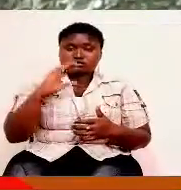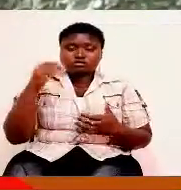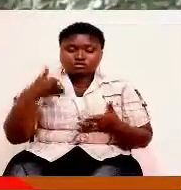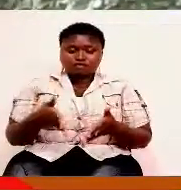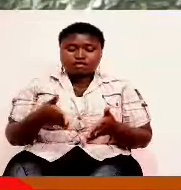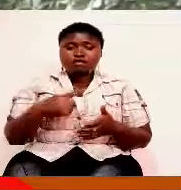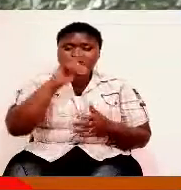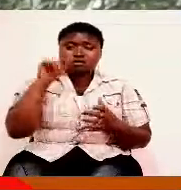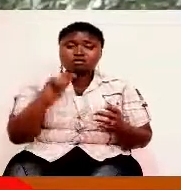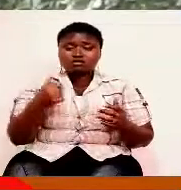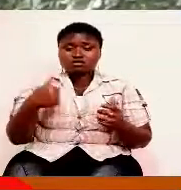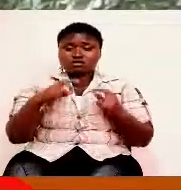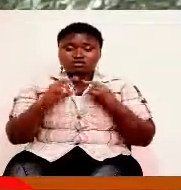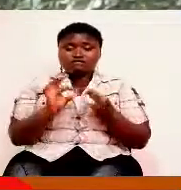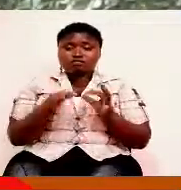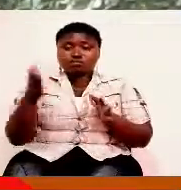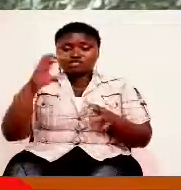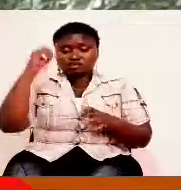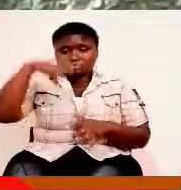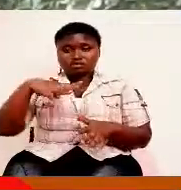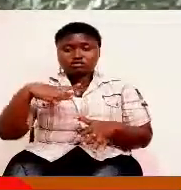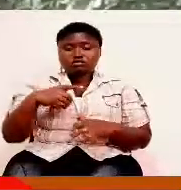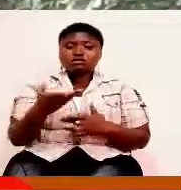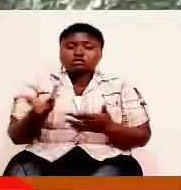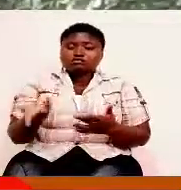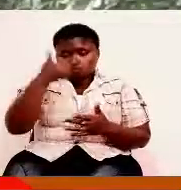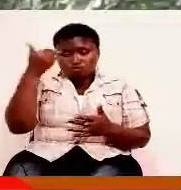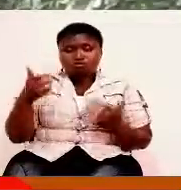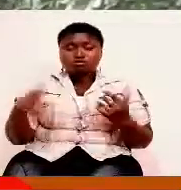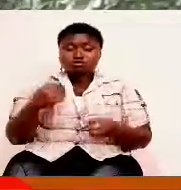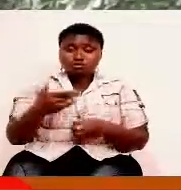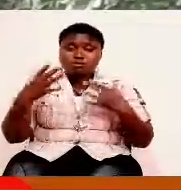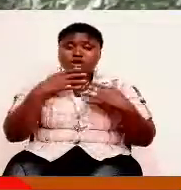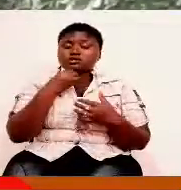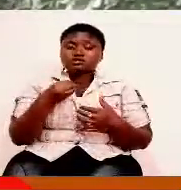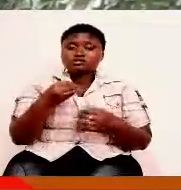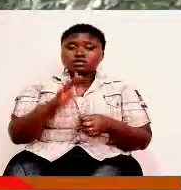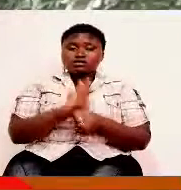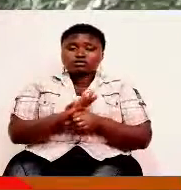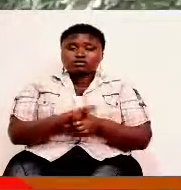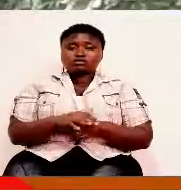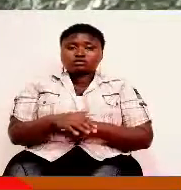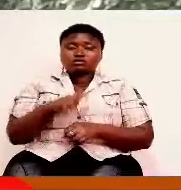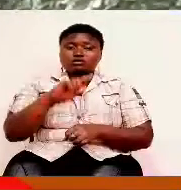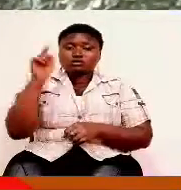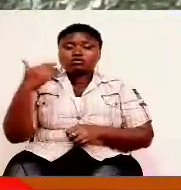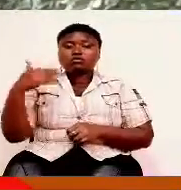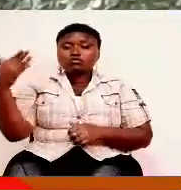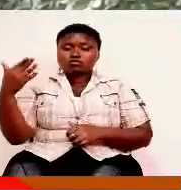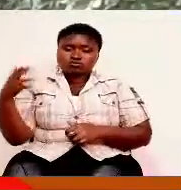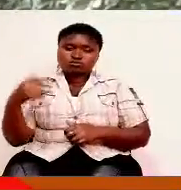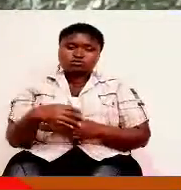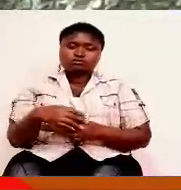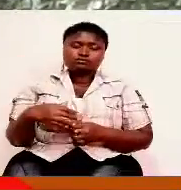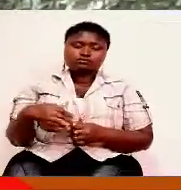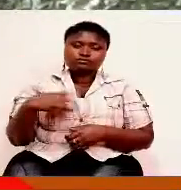no twende thitima na ni undu uria twabatarite na ndu mundu yabatarite kindu ni no nginya agishugurike ngwiciria na